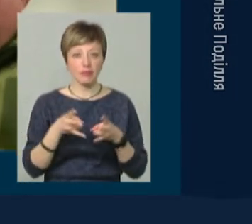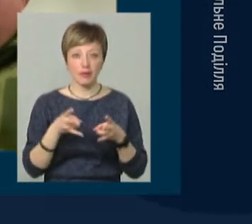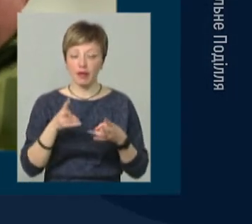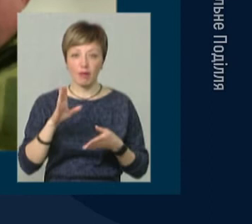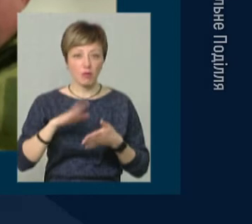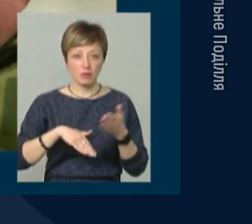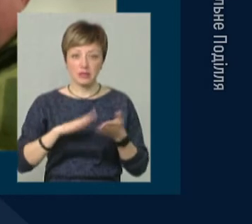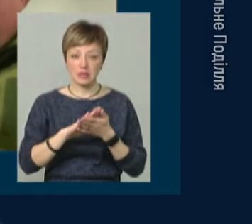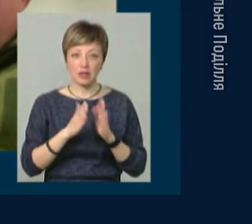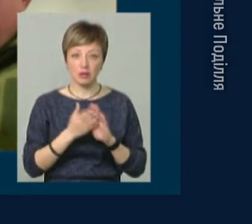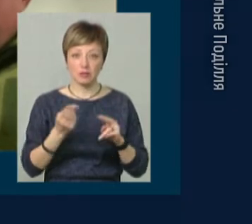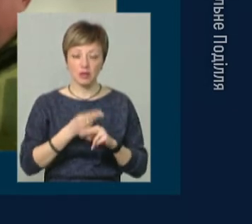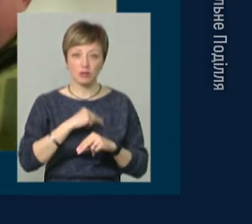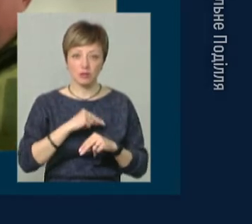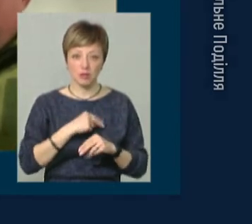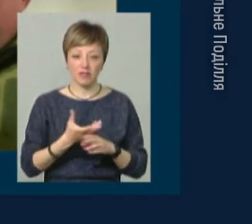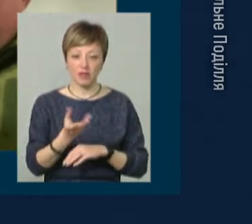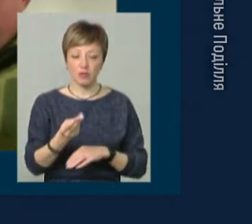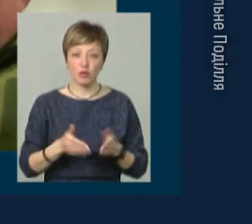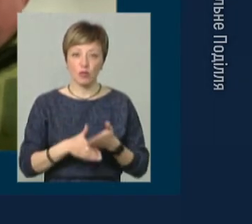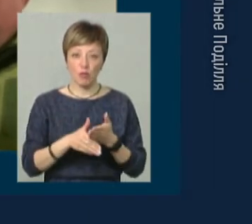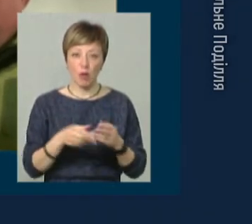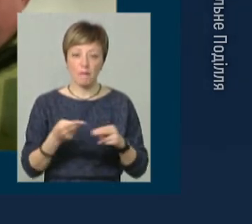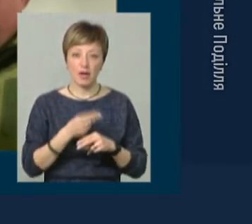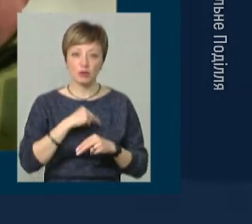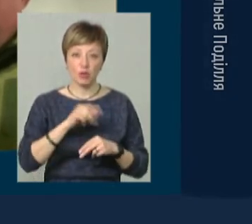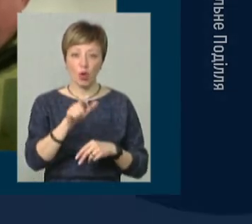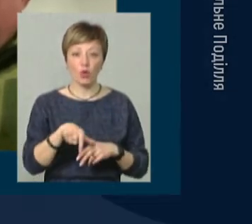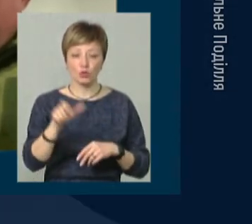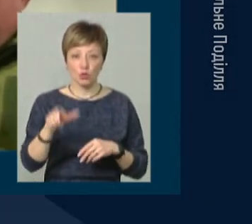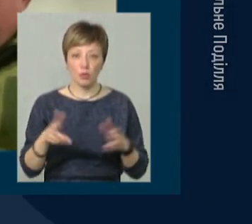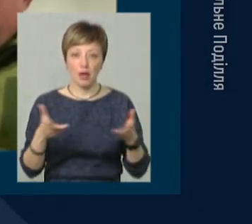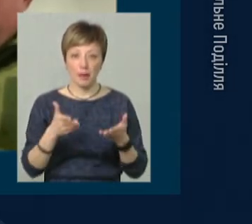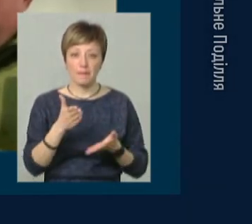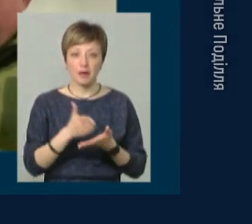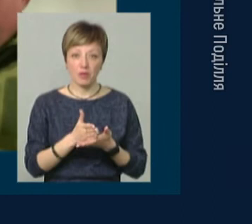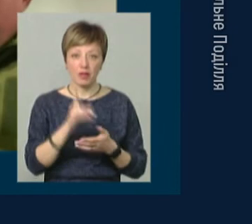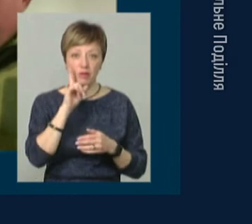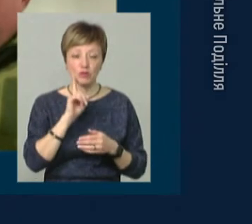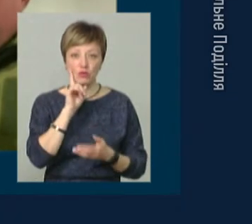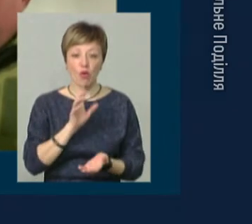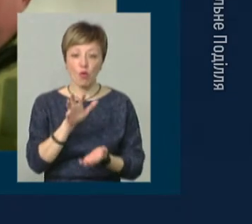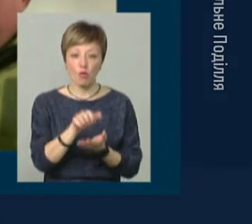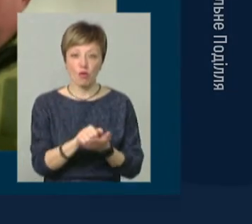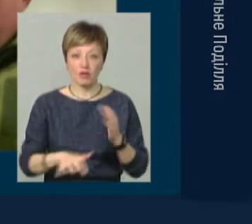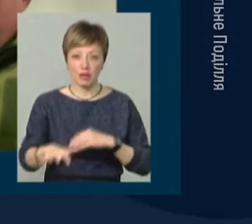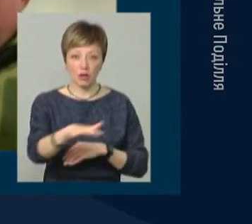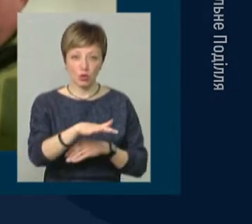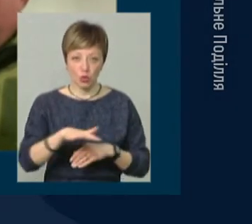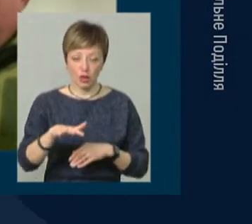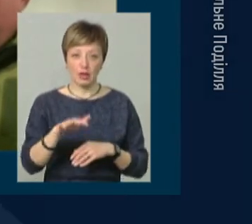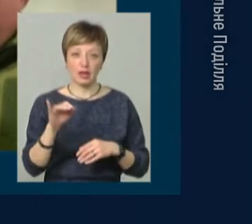позбавляти статусу безробітного та здійснювати виплату допомоги по безробіттю особам, які перебувають на тимчасово окупованих територіях